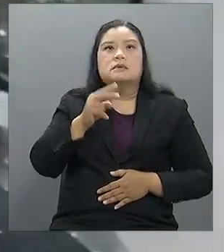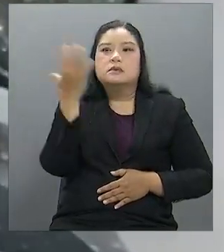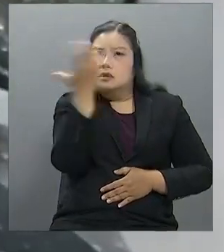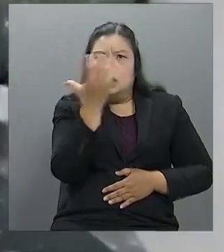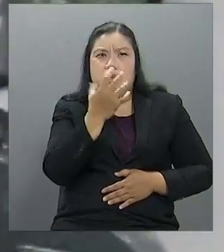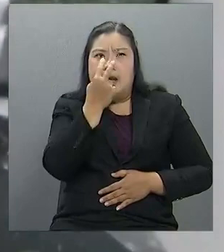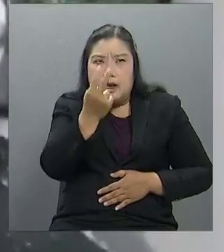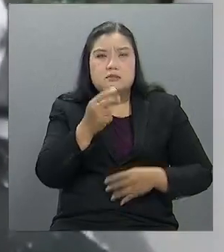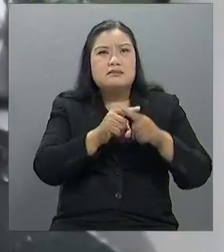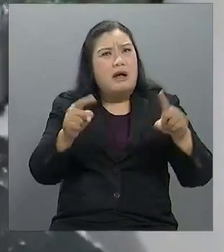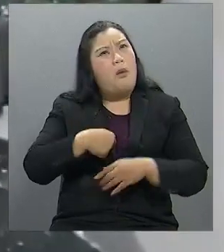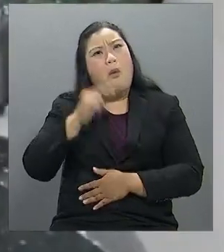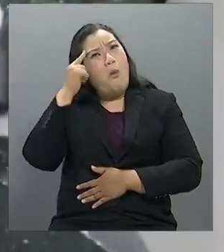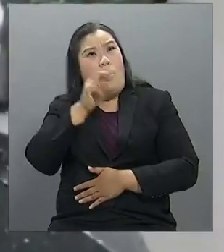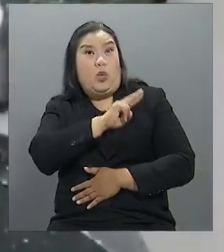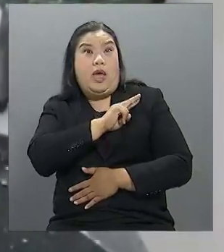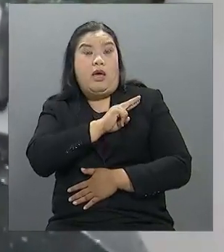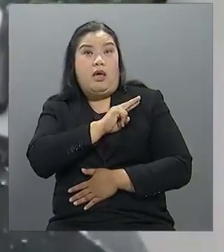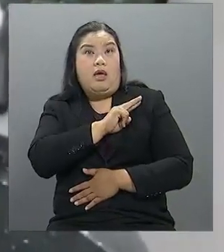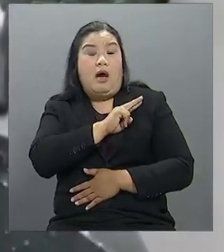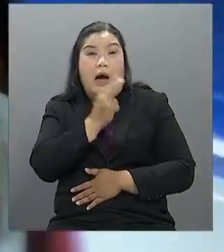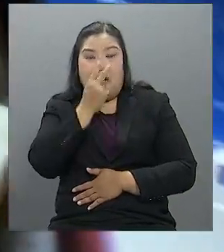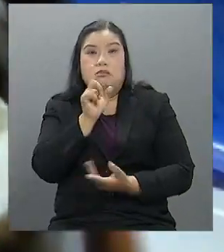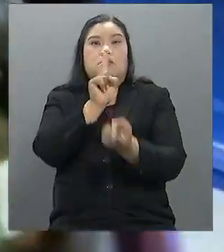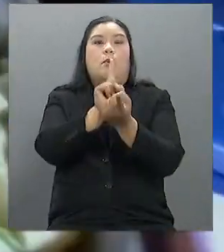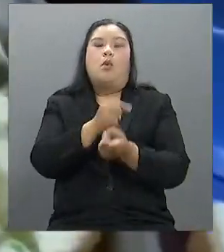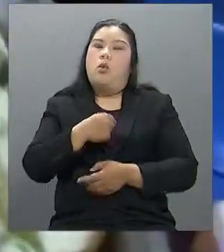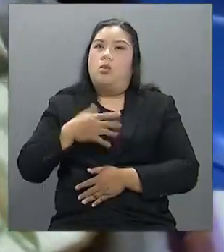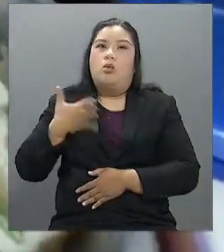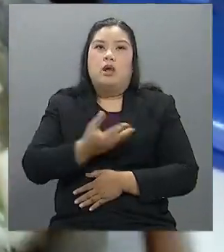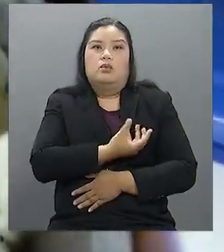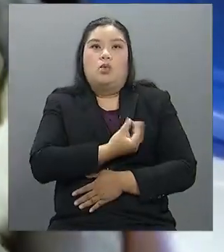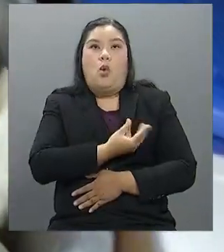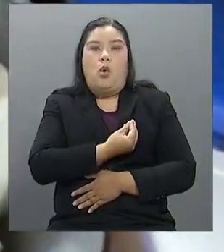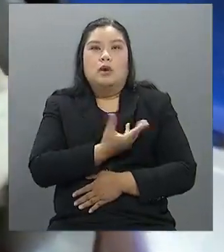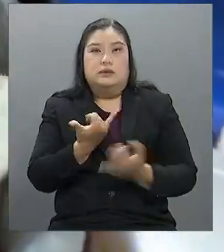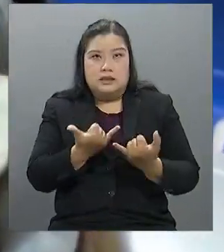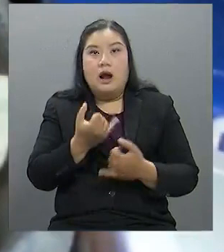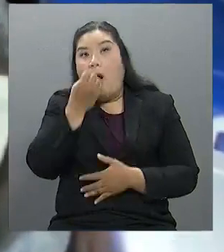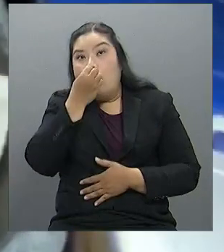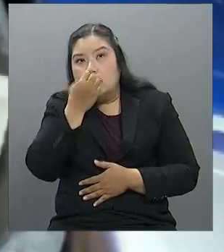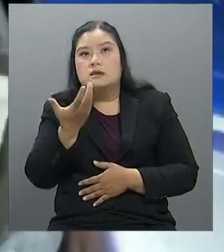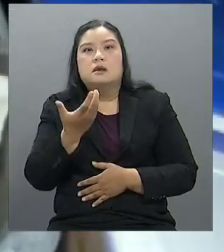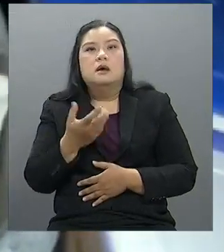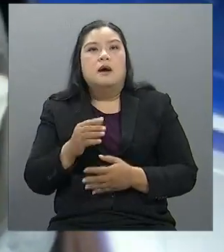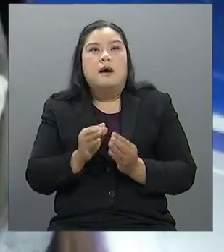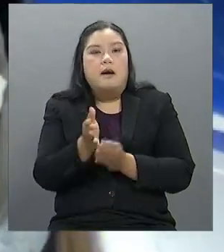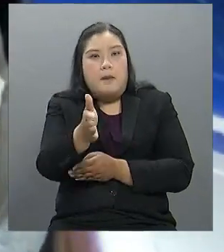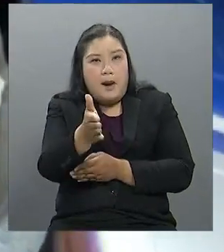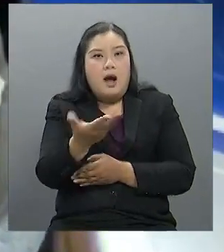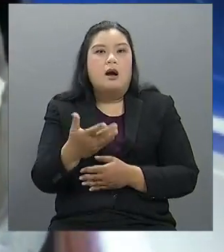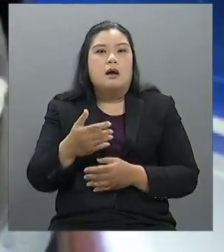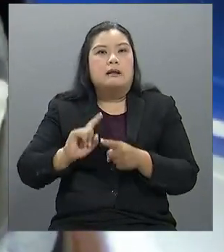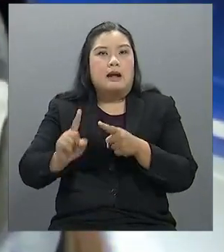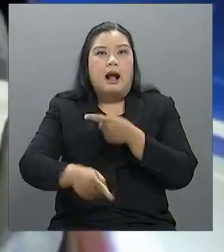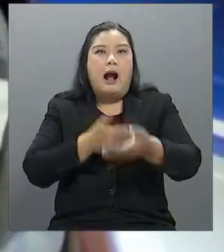อกับตัวเองเลยนะคะช็อกเลยค่ะแล้ววันนี้ก็เดินทางกลับบ้านเนี่ยก็เอาอาหารทะเลใส่รถมาขายเพื่อหาค่าน้ำมันด้วยนะแต่